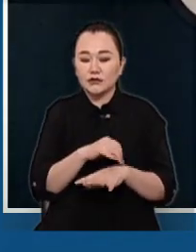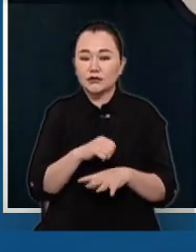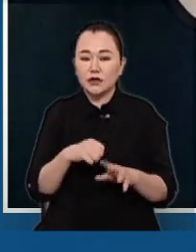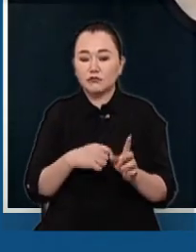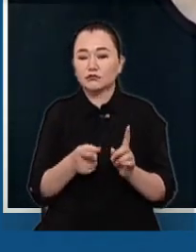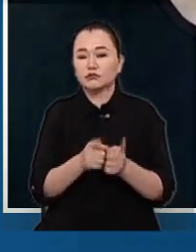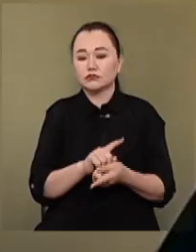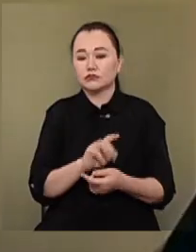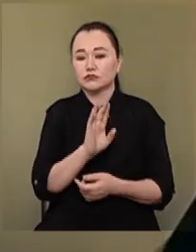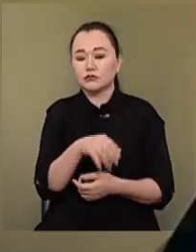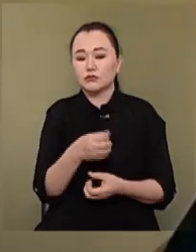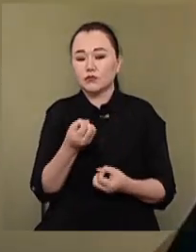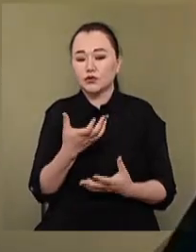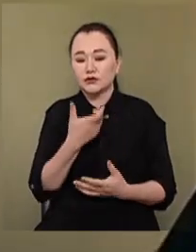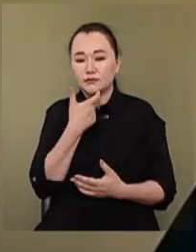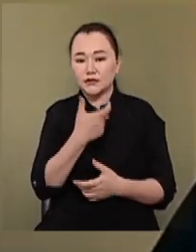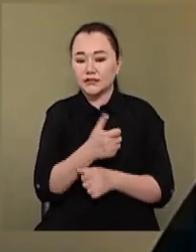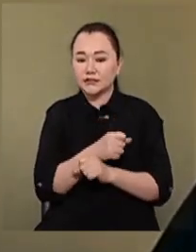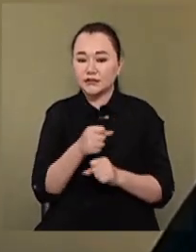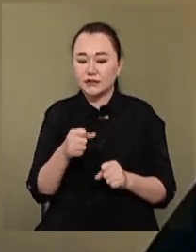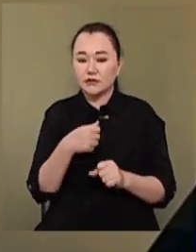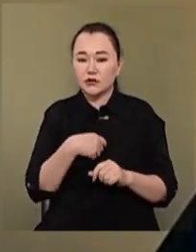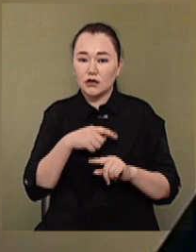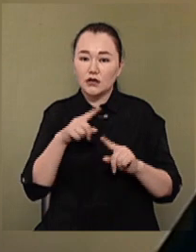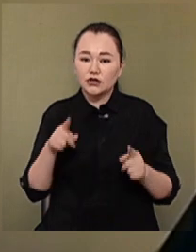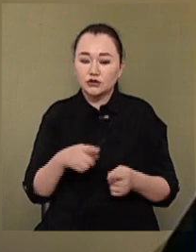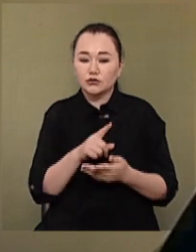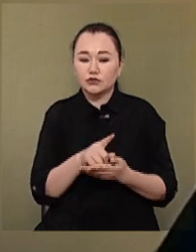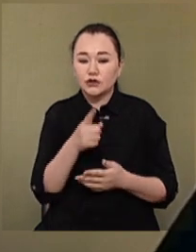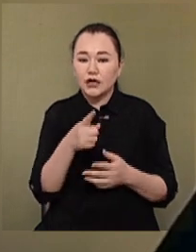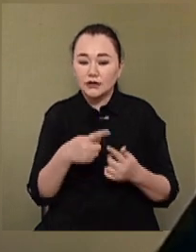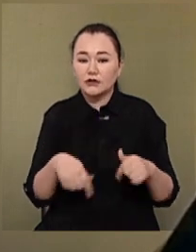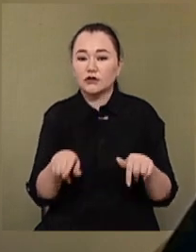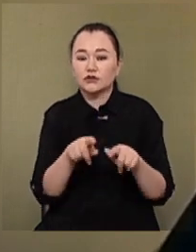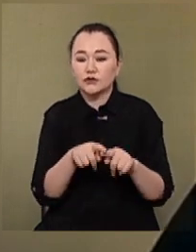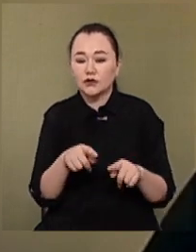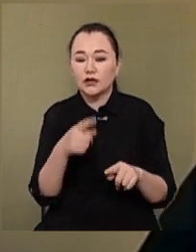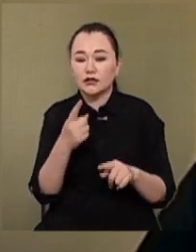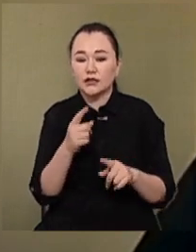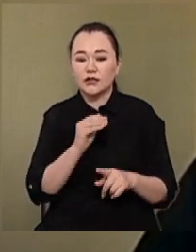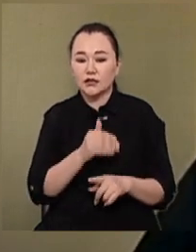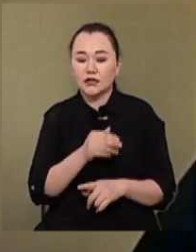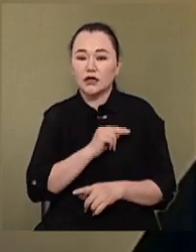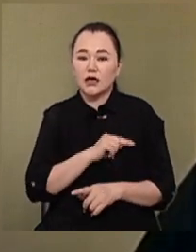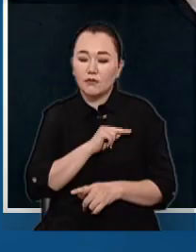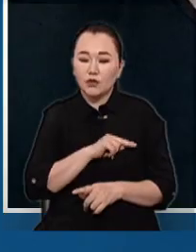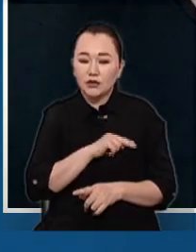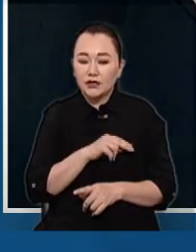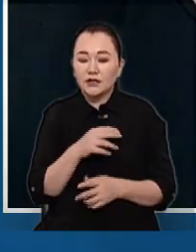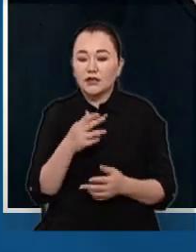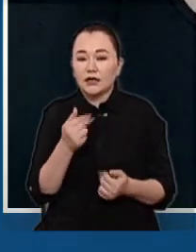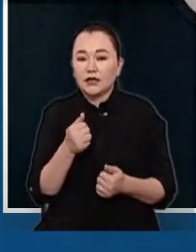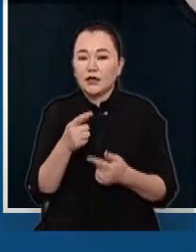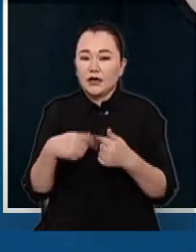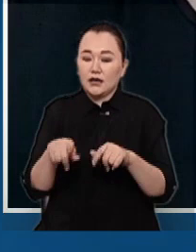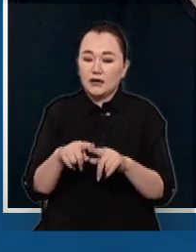қарап отыру тағы болмайды. Бізде бір шектеу қояйық. Белгілі бір салада, белгілі де бір кәсіпте, немесе